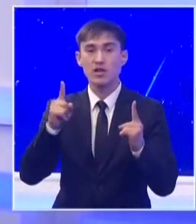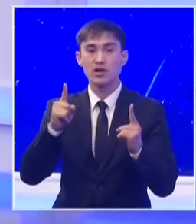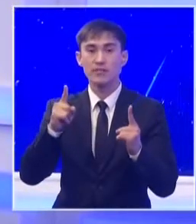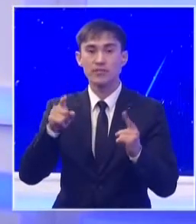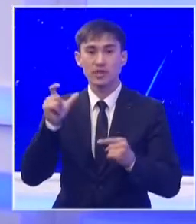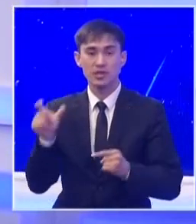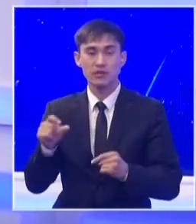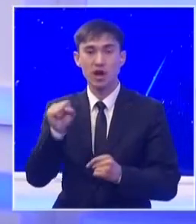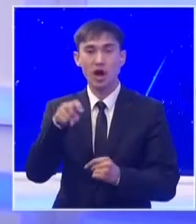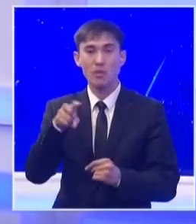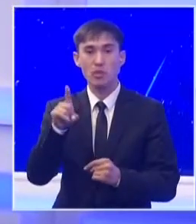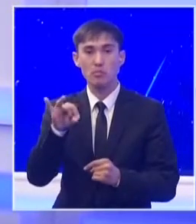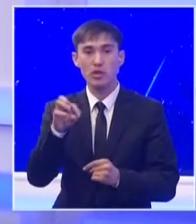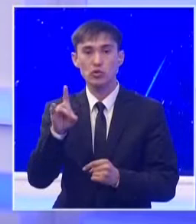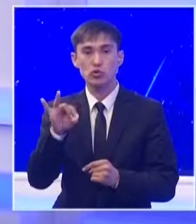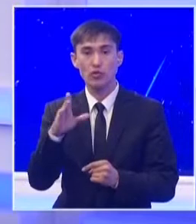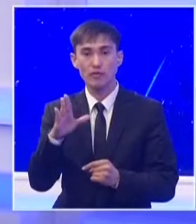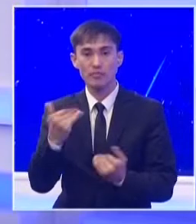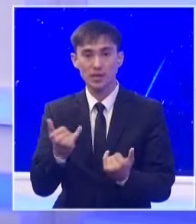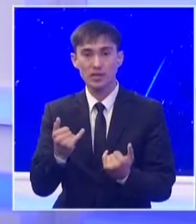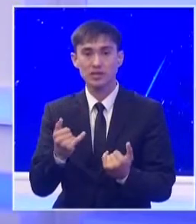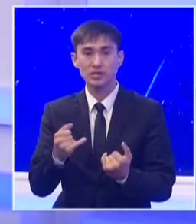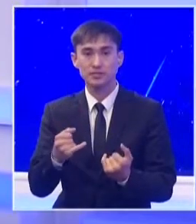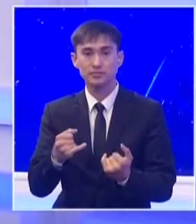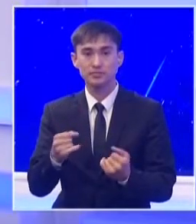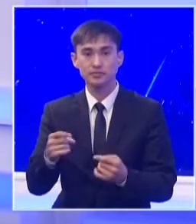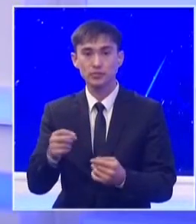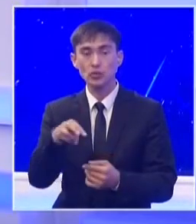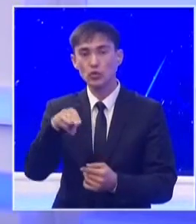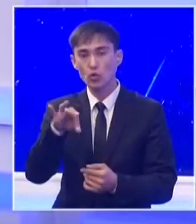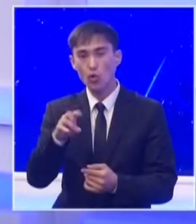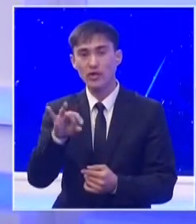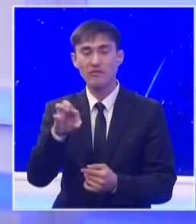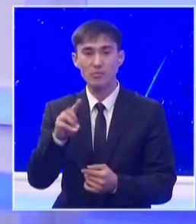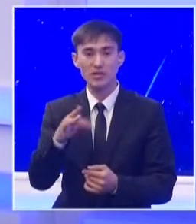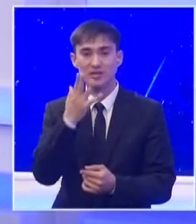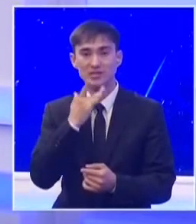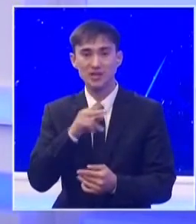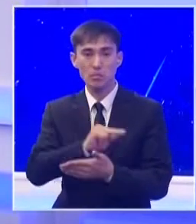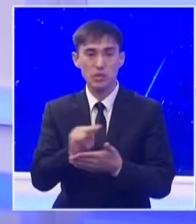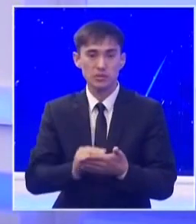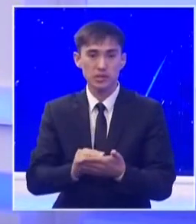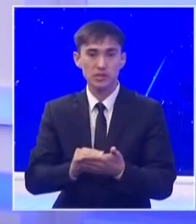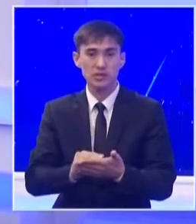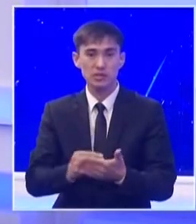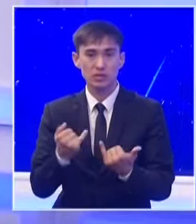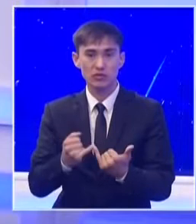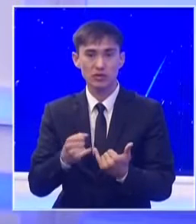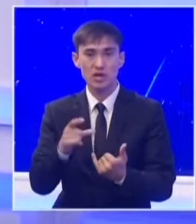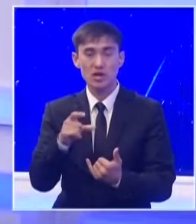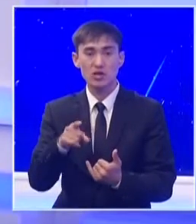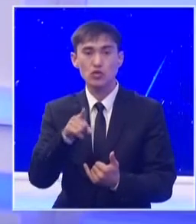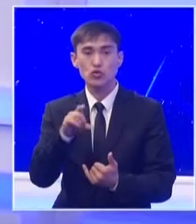байтурсынова нынешний юбилей национального просветителя тюрколог а реформатора национальной письменности отмечается под эгидой